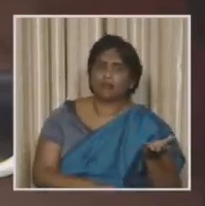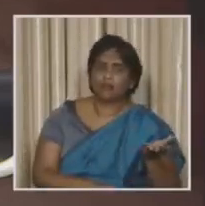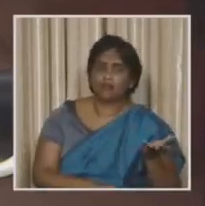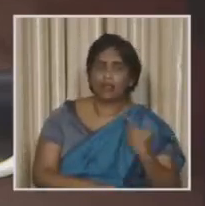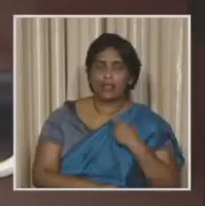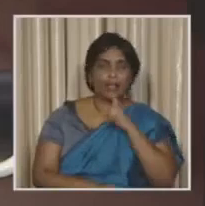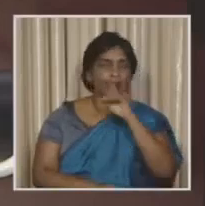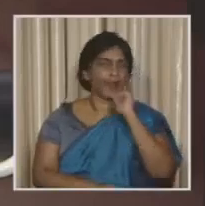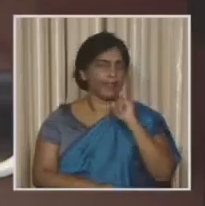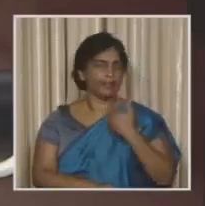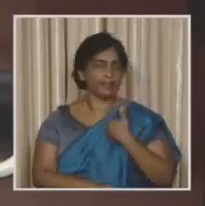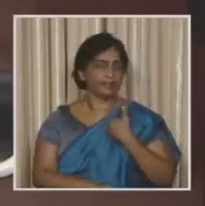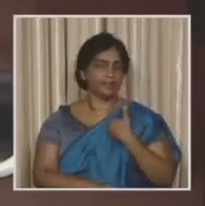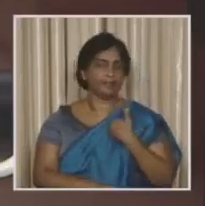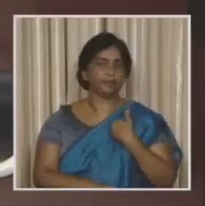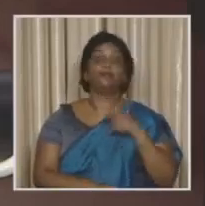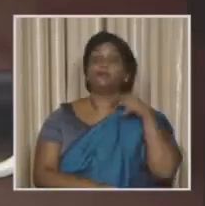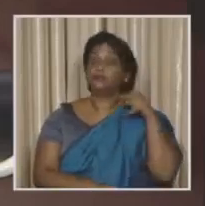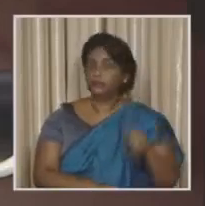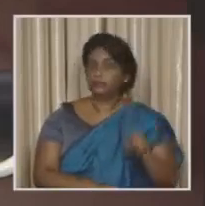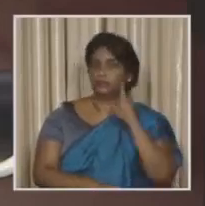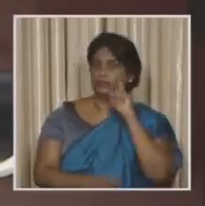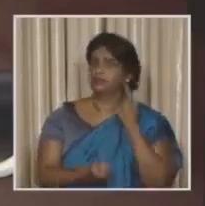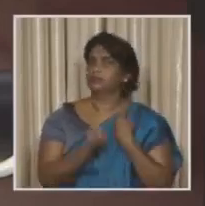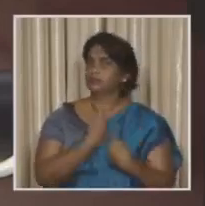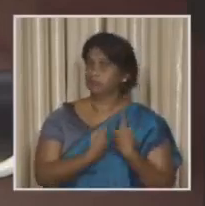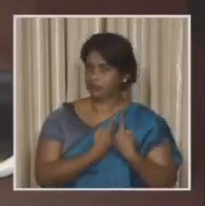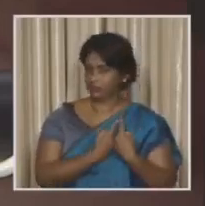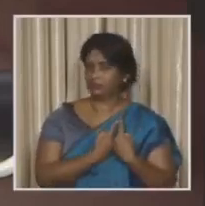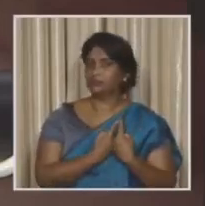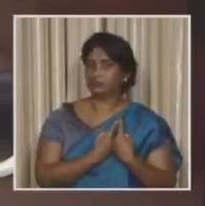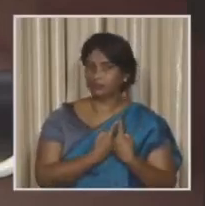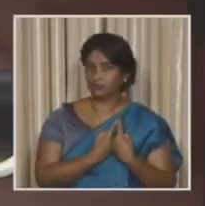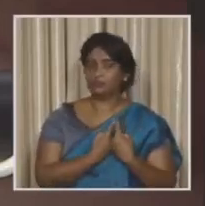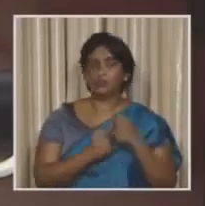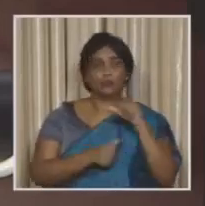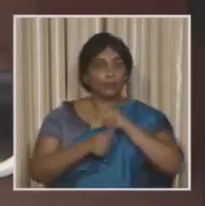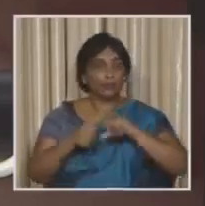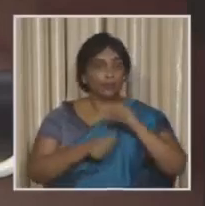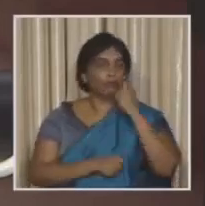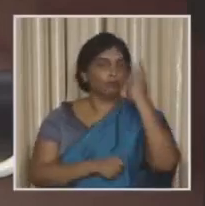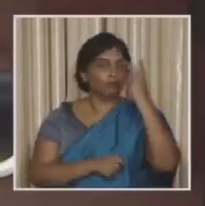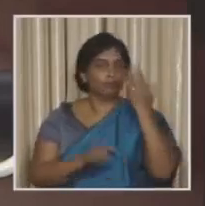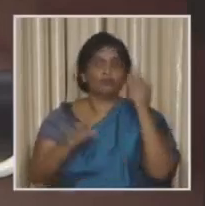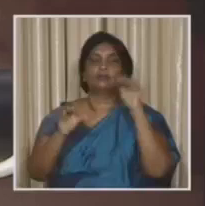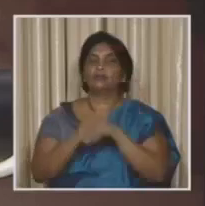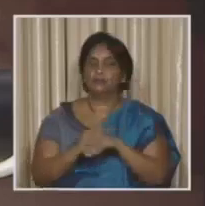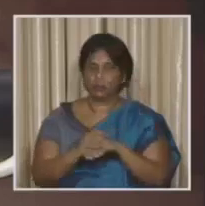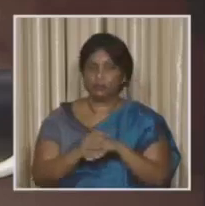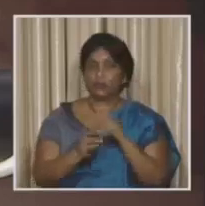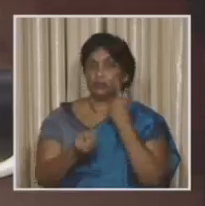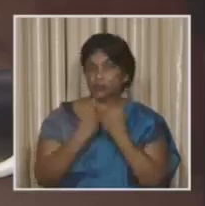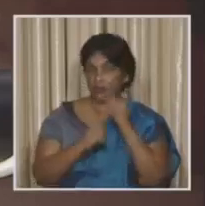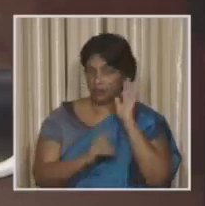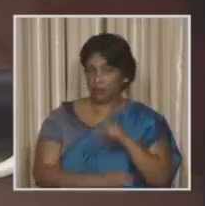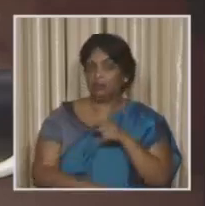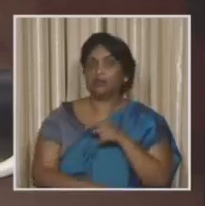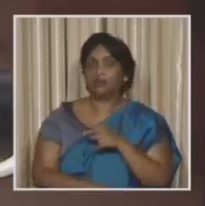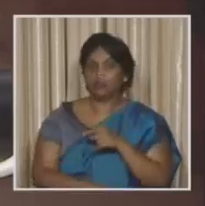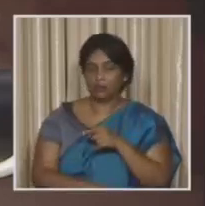ගරු මන්ත්‍රීතුමනි මේක පරීක්ෂා කිරීම සඳහා ආයතන ගණනාවක් ආවා මේක පරීක්ෂා කිරීම සඳහා